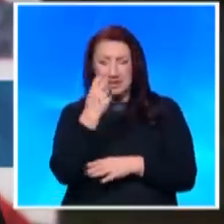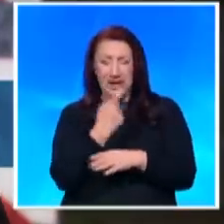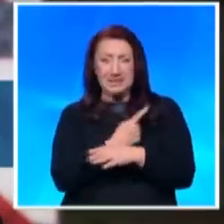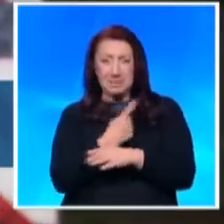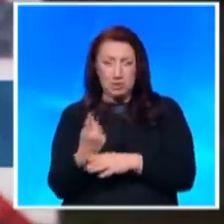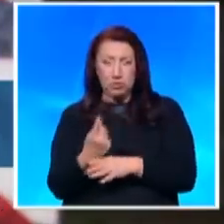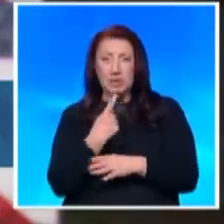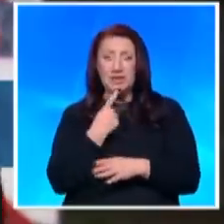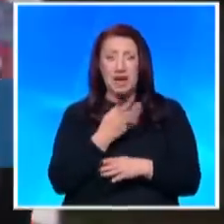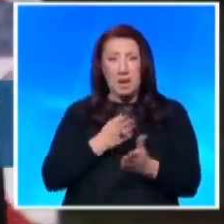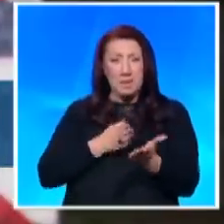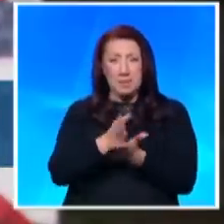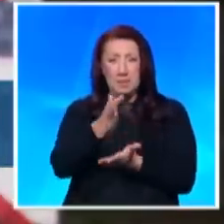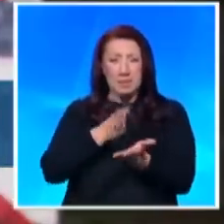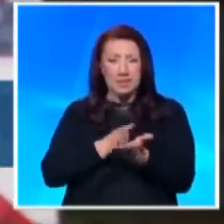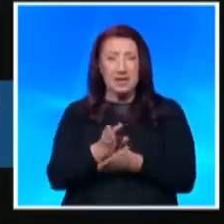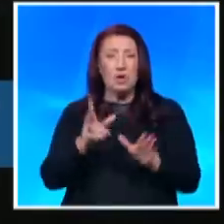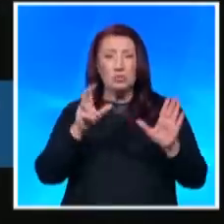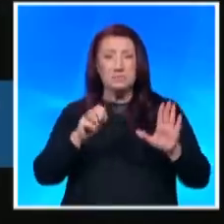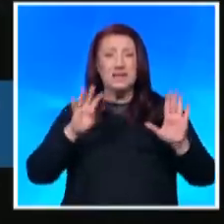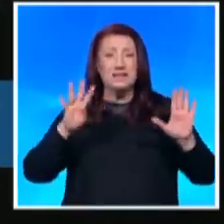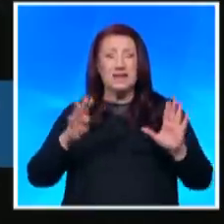89 автомобила с скорост над разрешената.